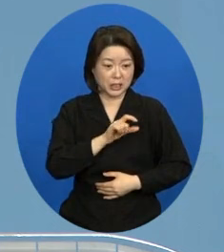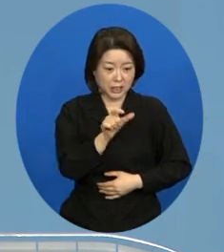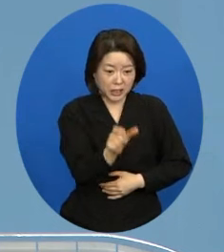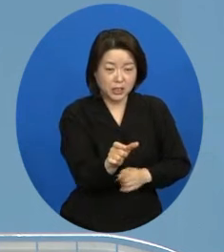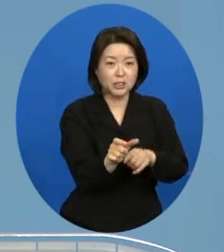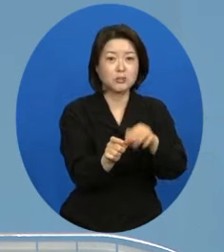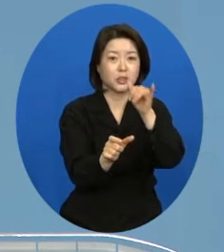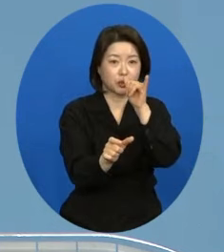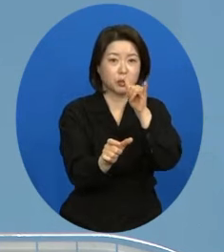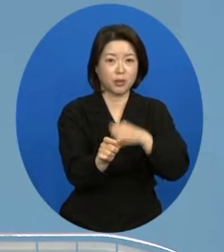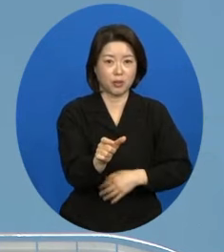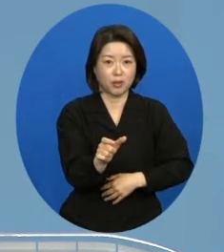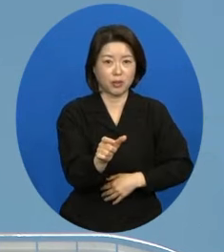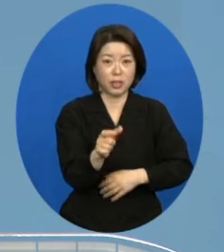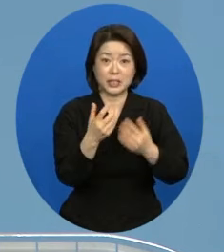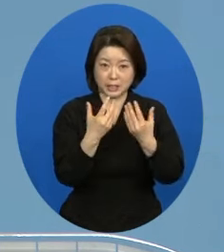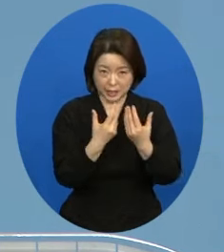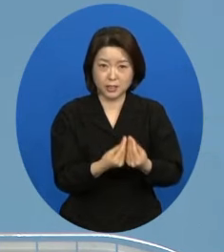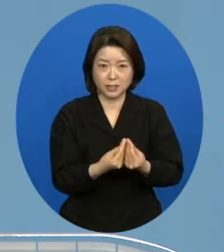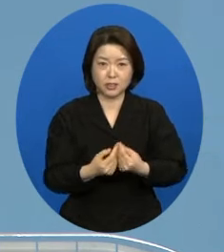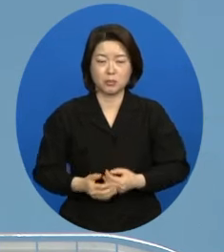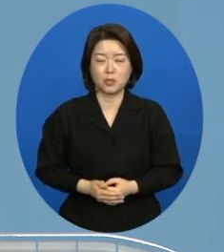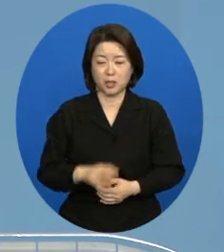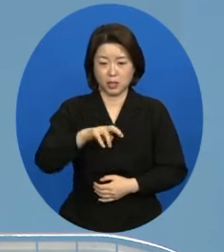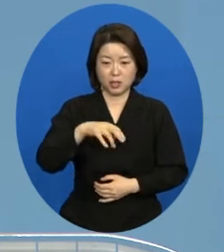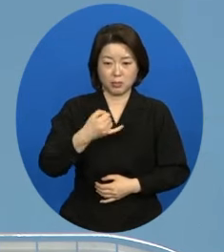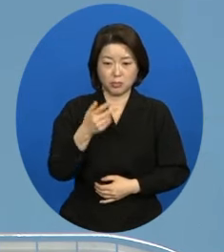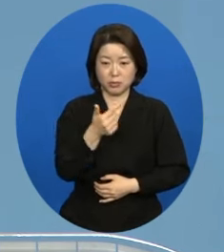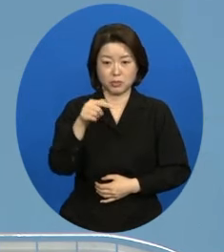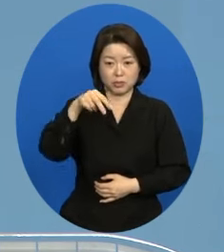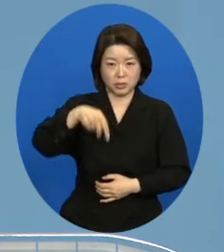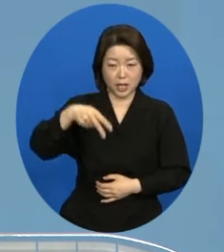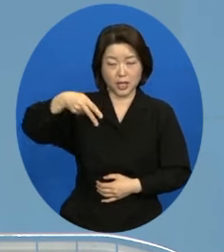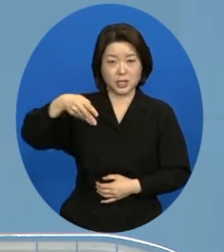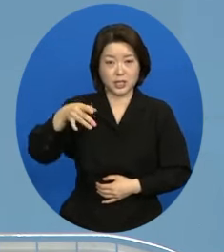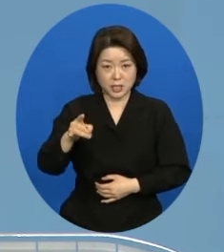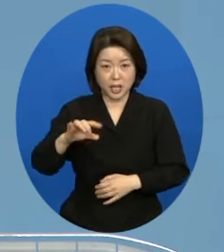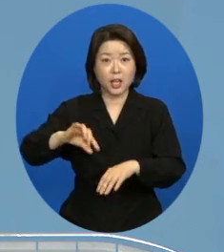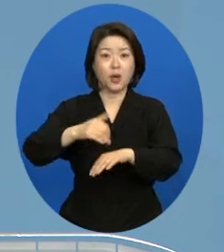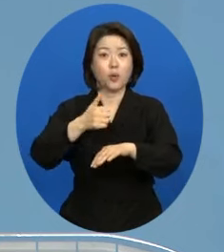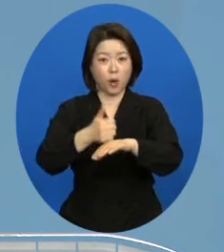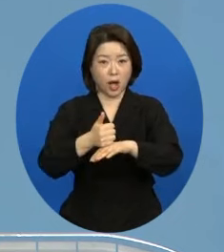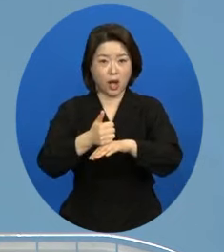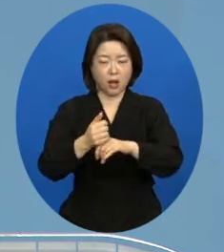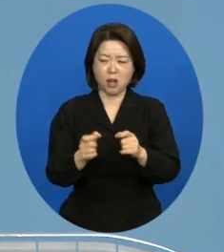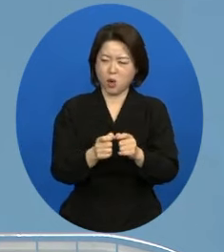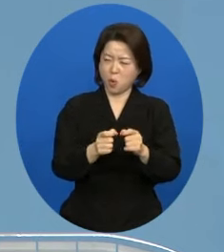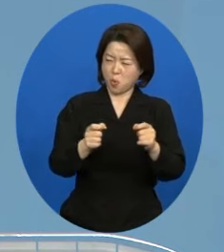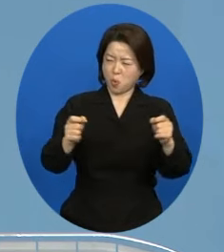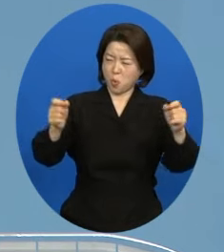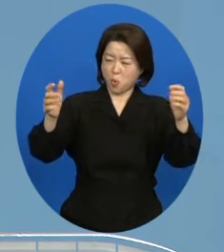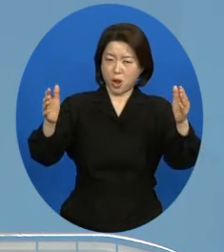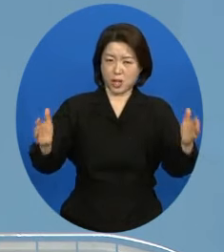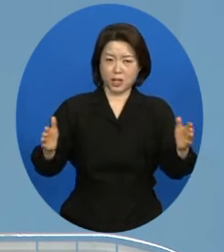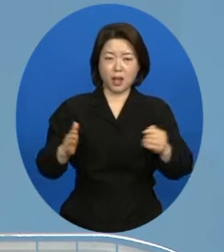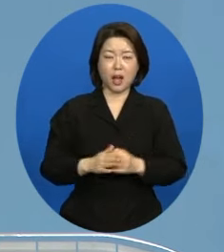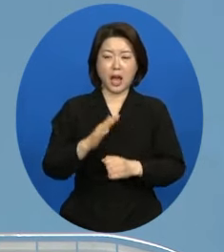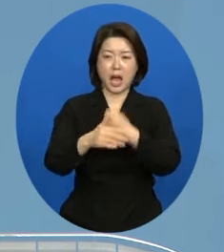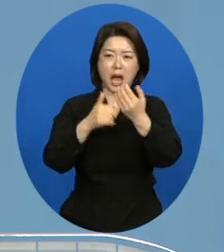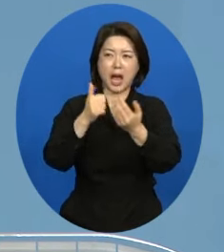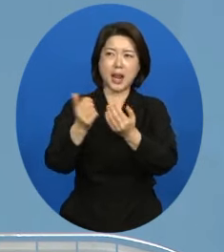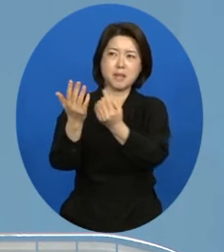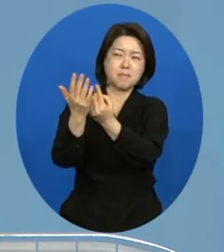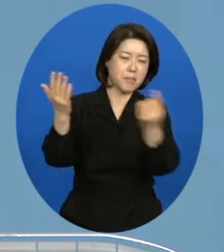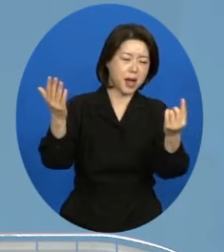포함이 되어 있습니다 가령 세라고 하는 왕이 있는데이 므낫세는 오랜 기간 동안 하나님을 떠나 정말